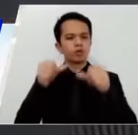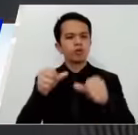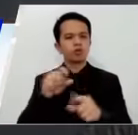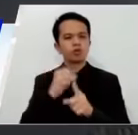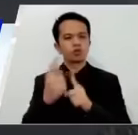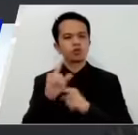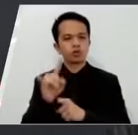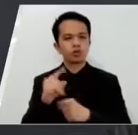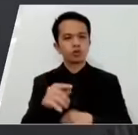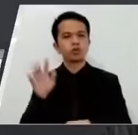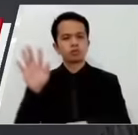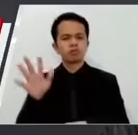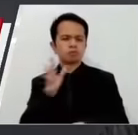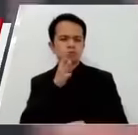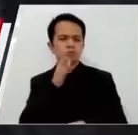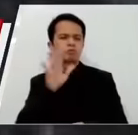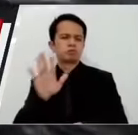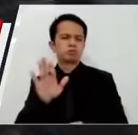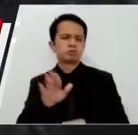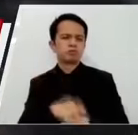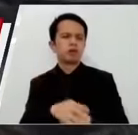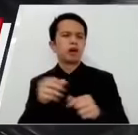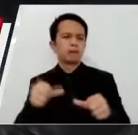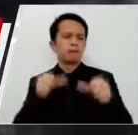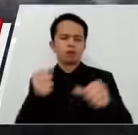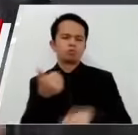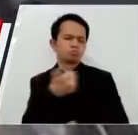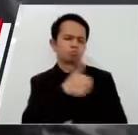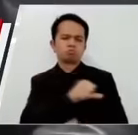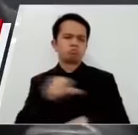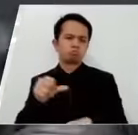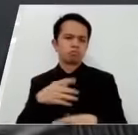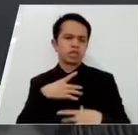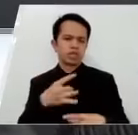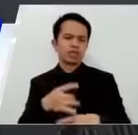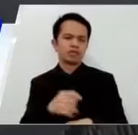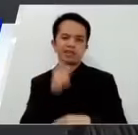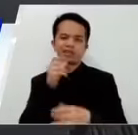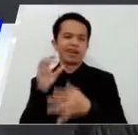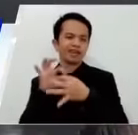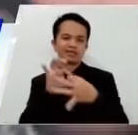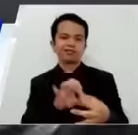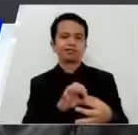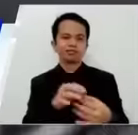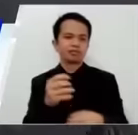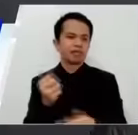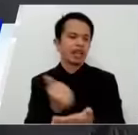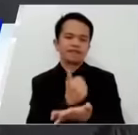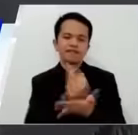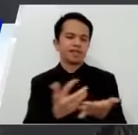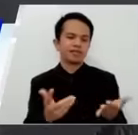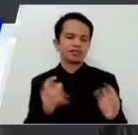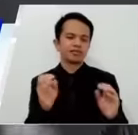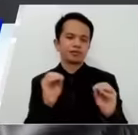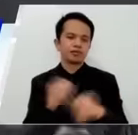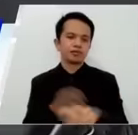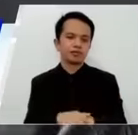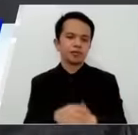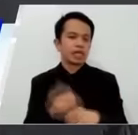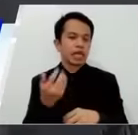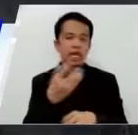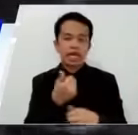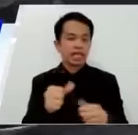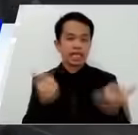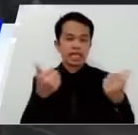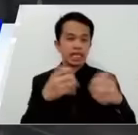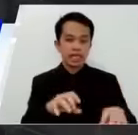lang, she just posts whatever she wants to post because it's nothing related to whatever cases na nangyayari doon sa